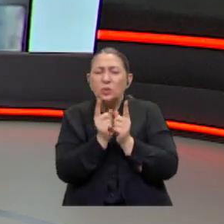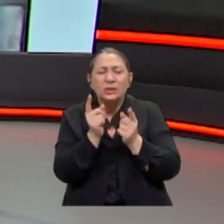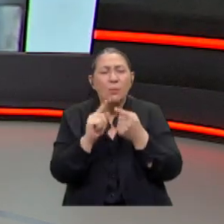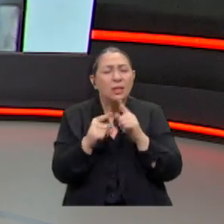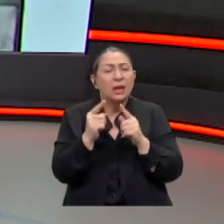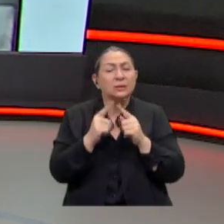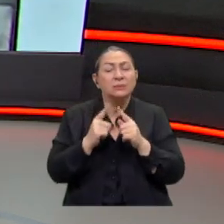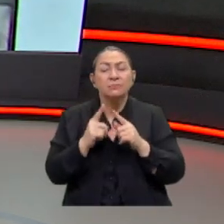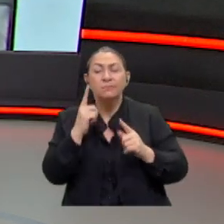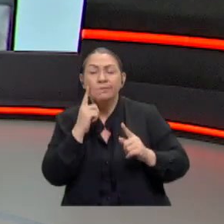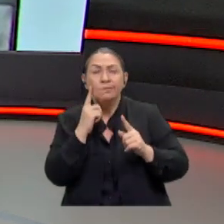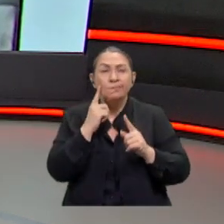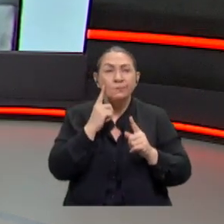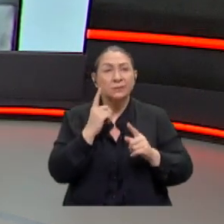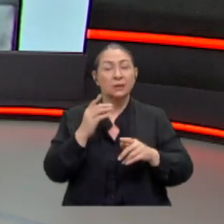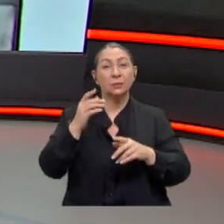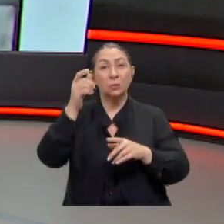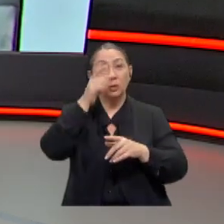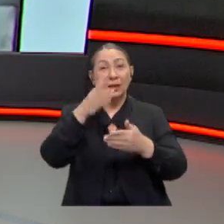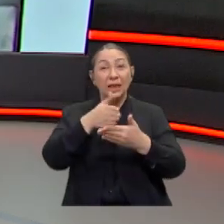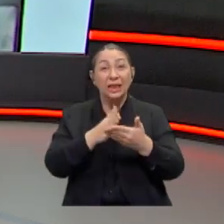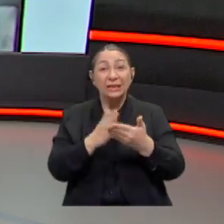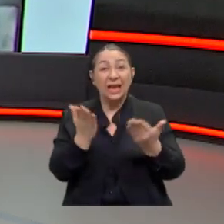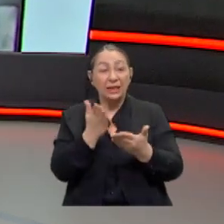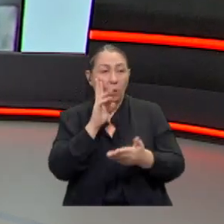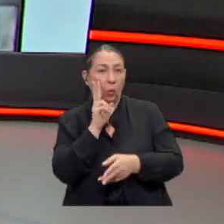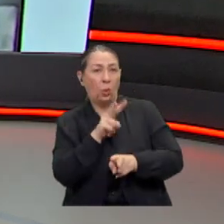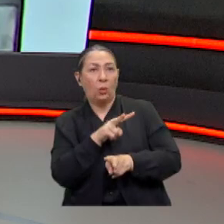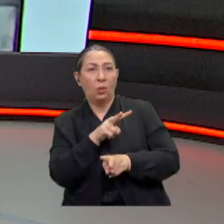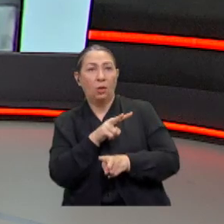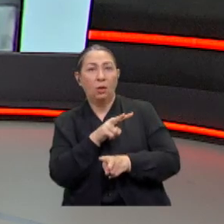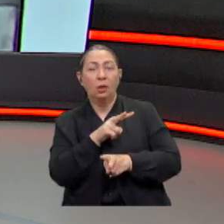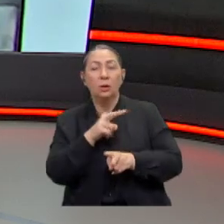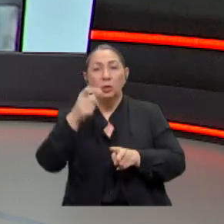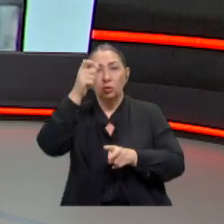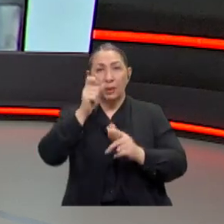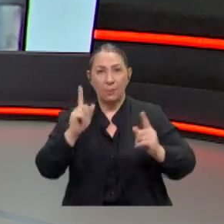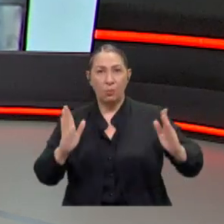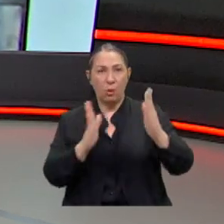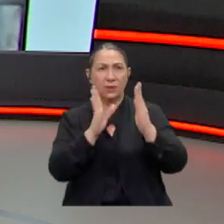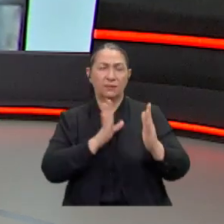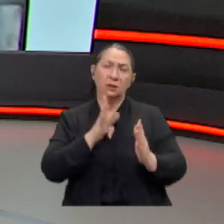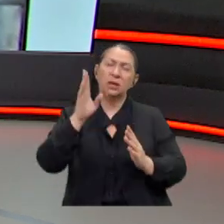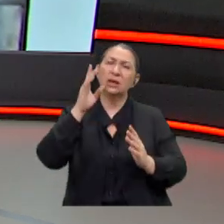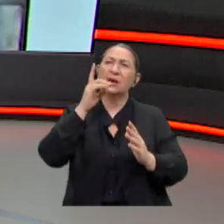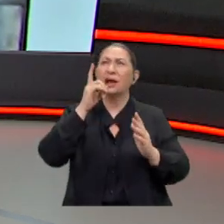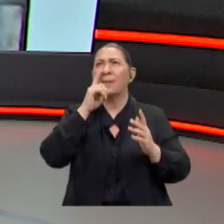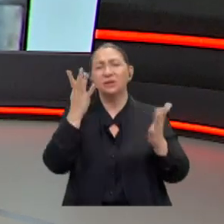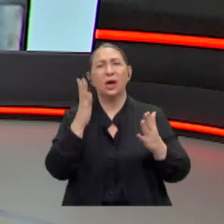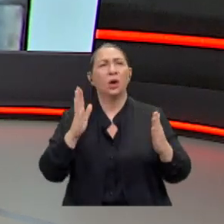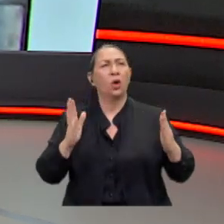hesaplarla memleket yarısı kadar görünüyor şu bu ülkede muhalefet ler kabaca